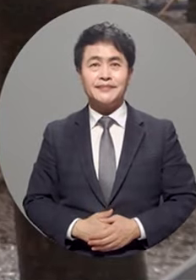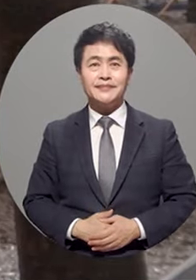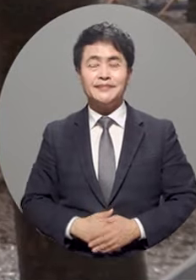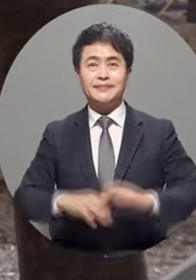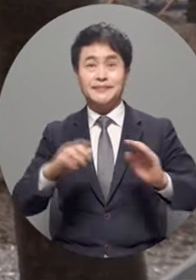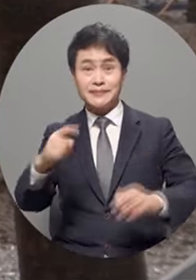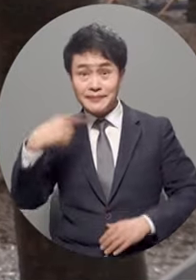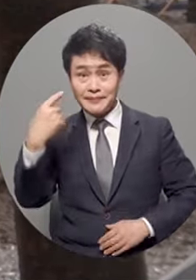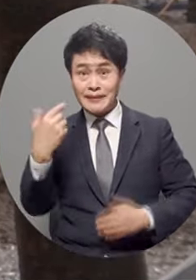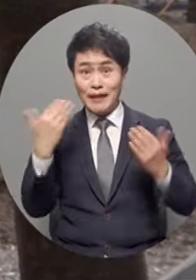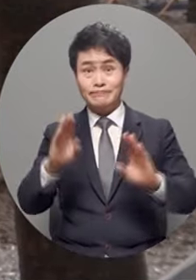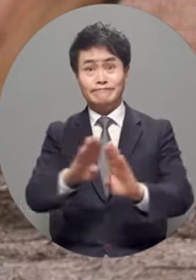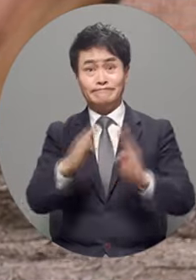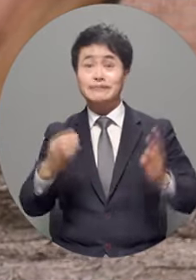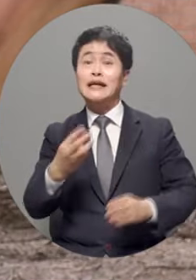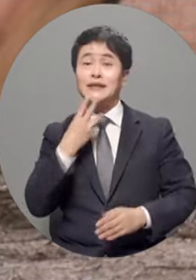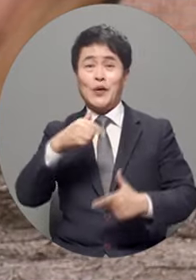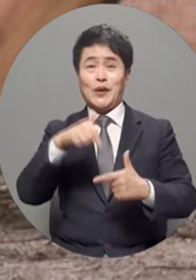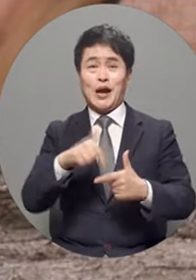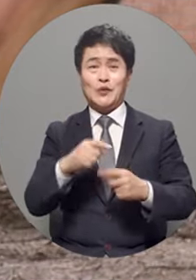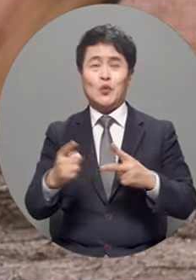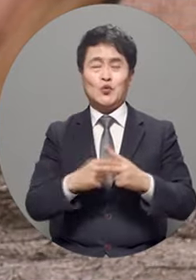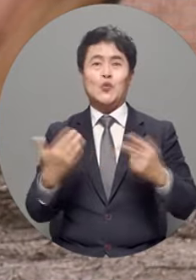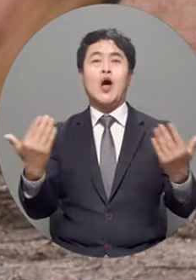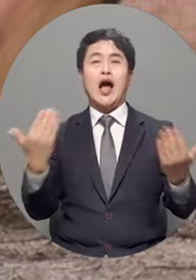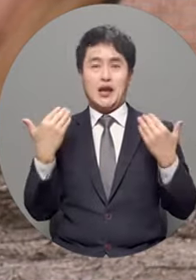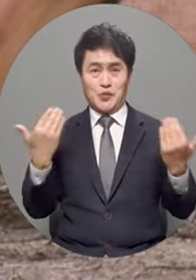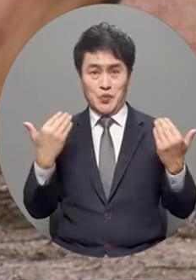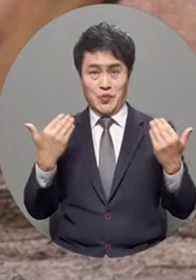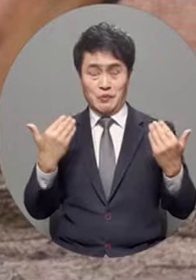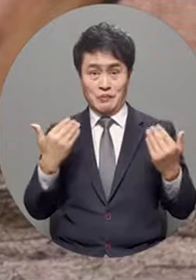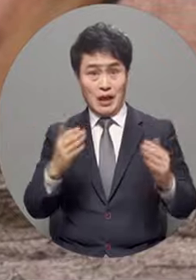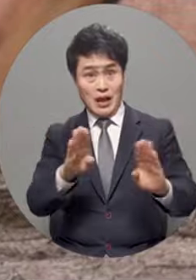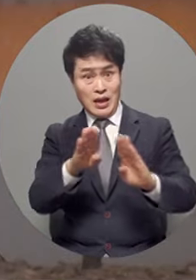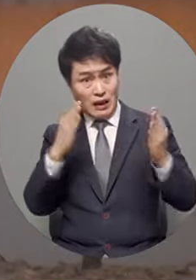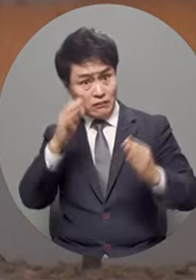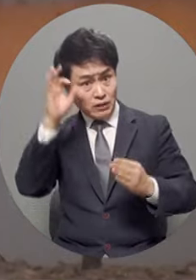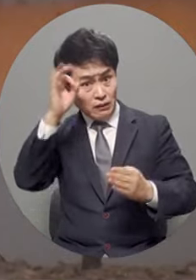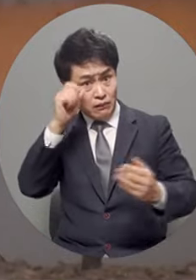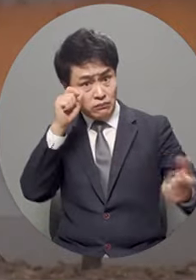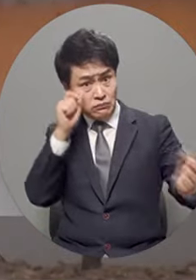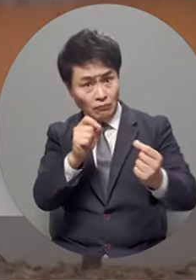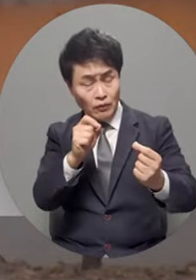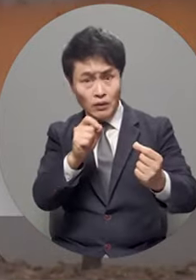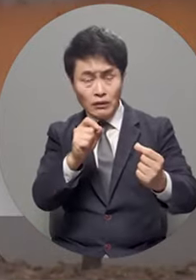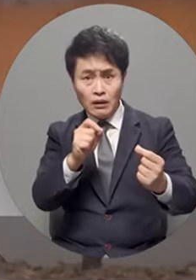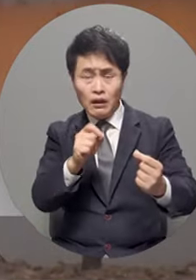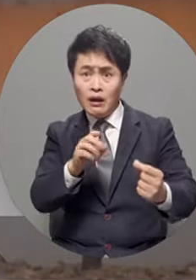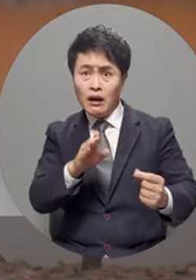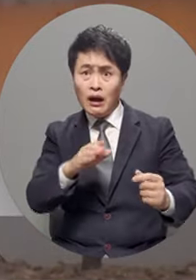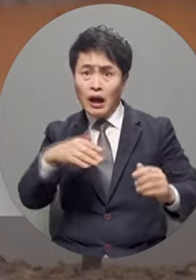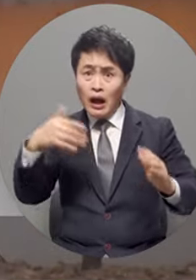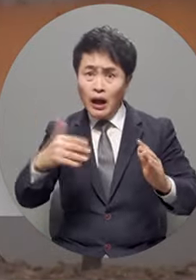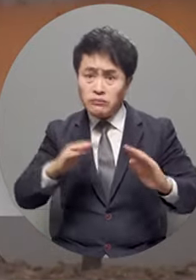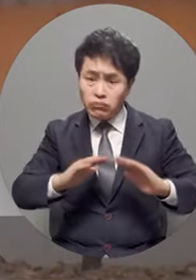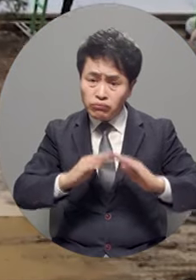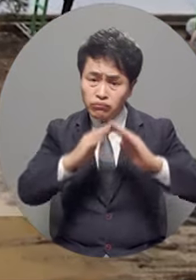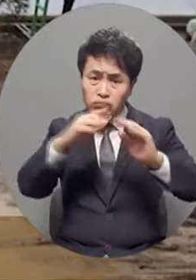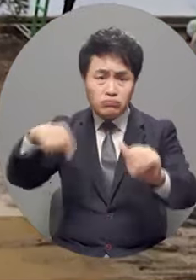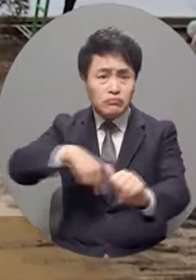다음 달 개교 예정인 서울 강남의 한 초등학교입니다. 개학이 불과 열흘 앞으로 다가왔지만 마치 공사장을 방불케